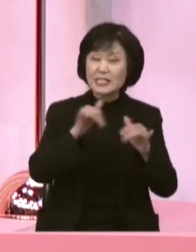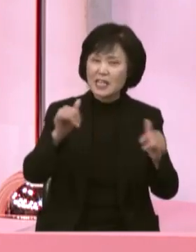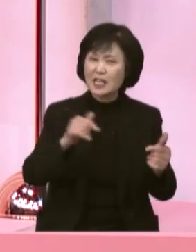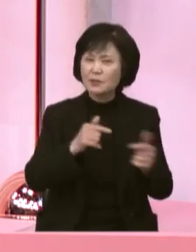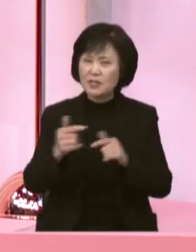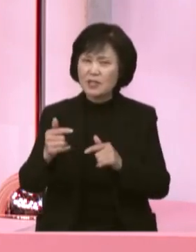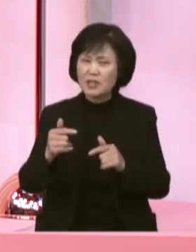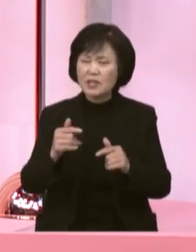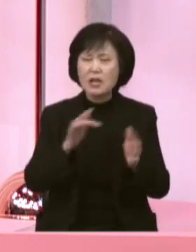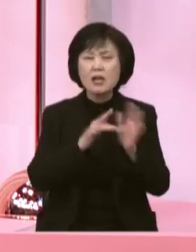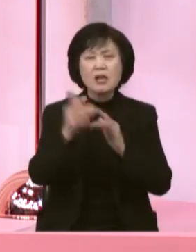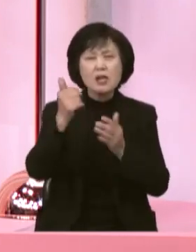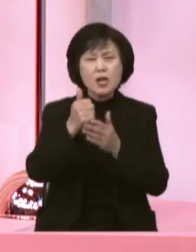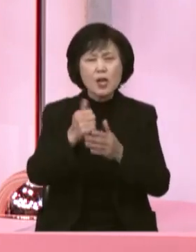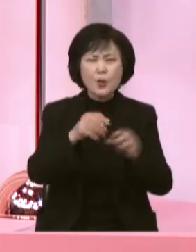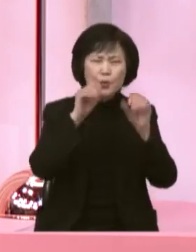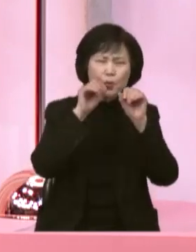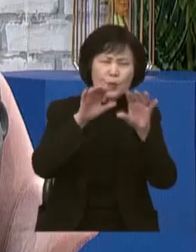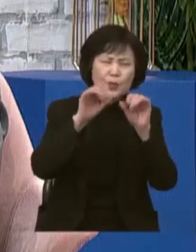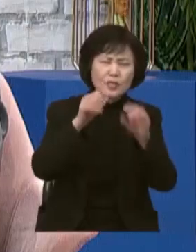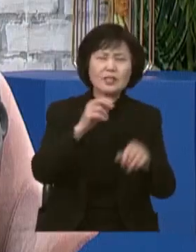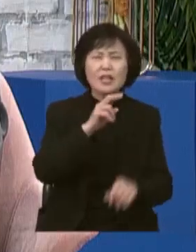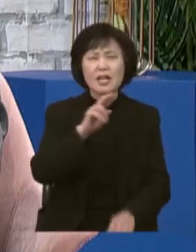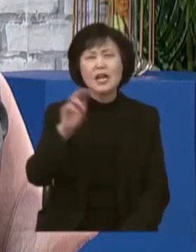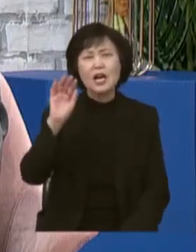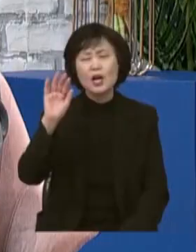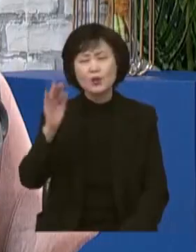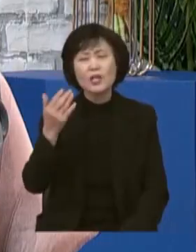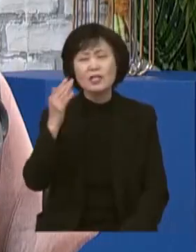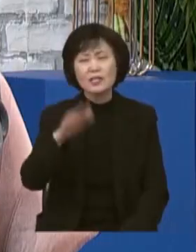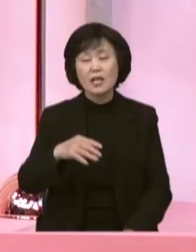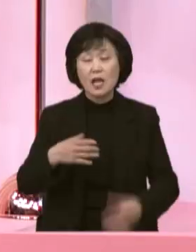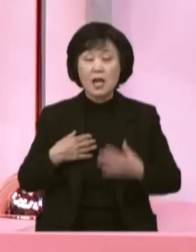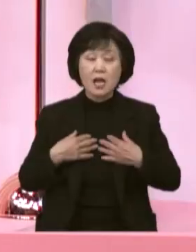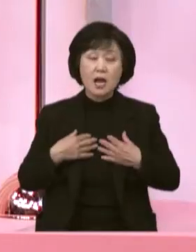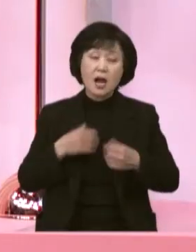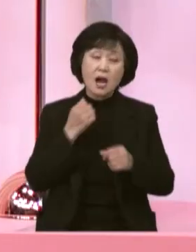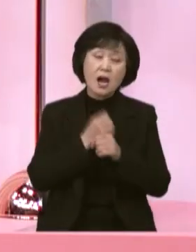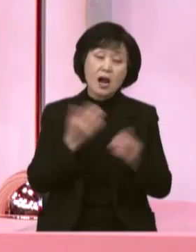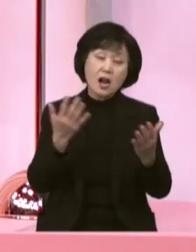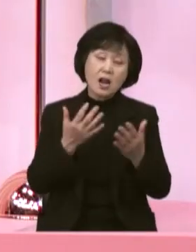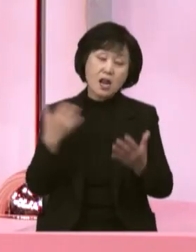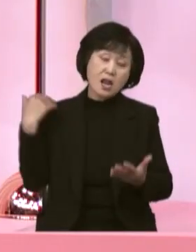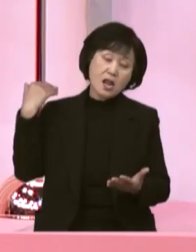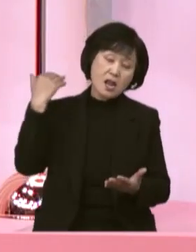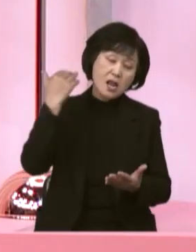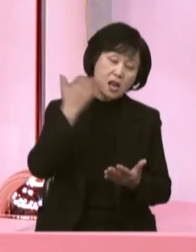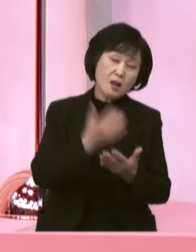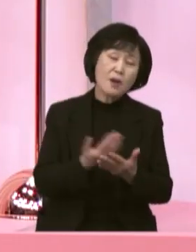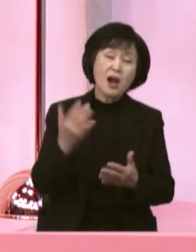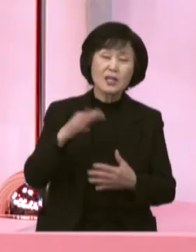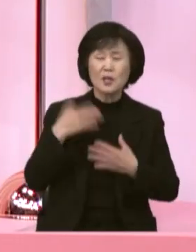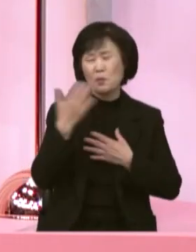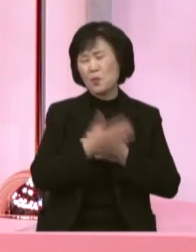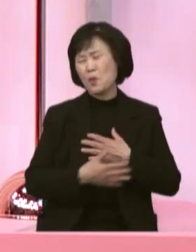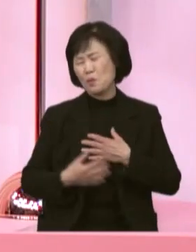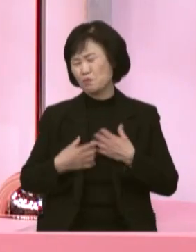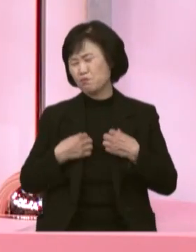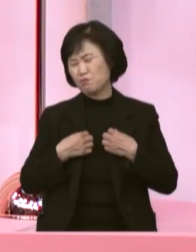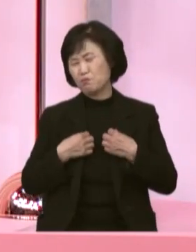예수님을 알려야 되고 할 일이 많아요. 그 이 육신이 있다 보니까 이 내가 어떻게 갈 수 없고 내가